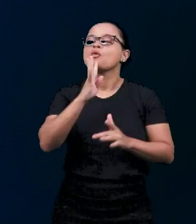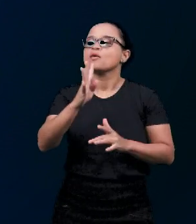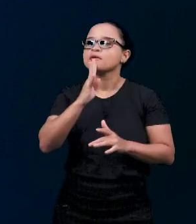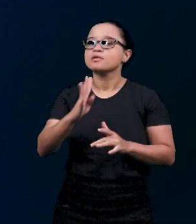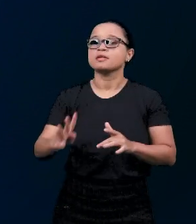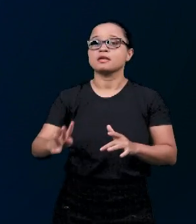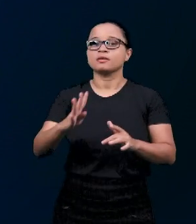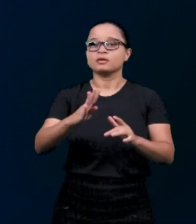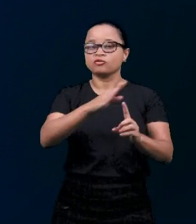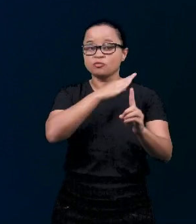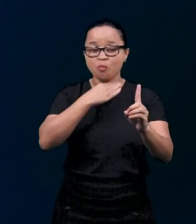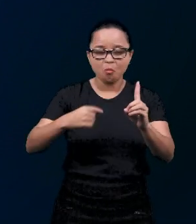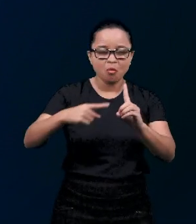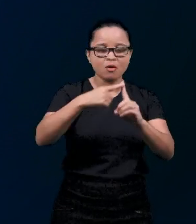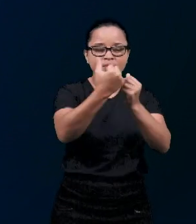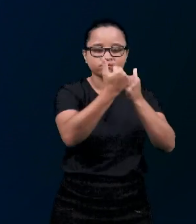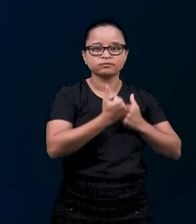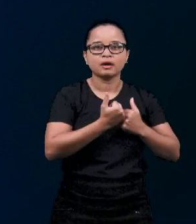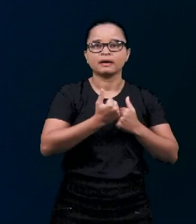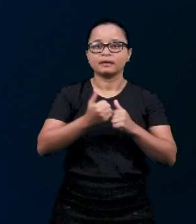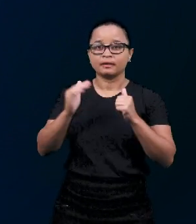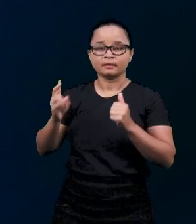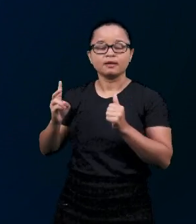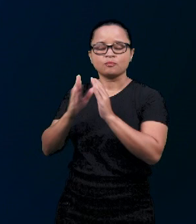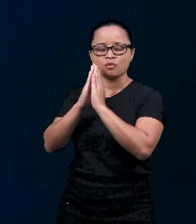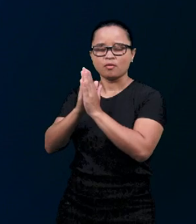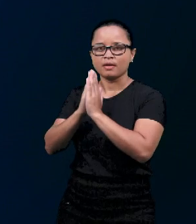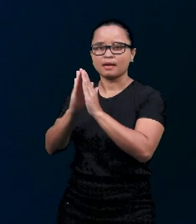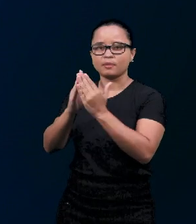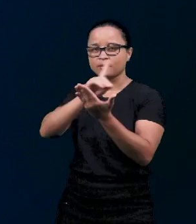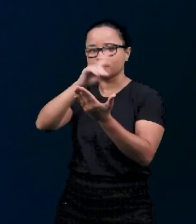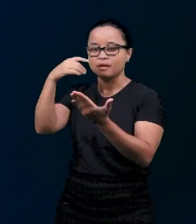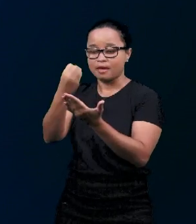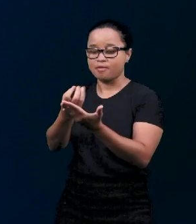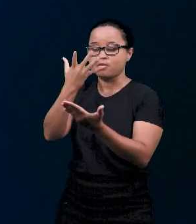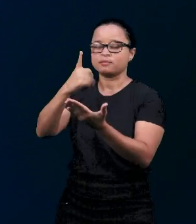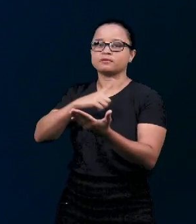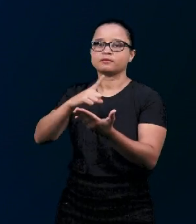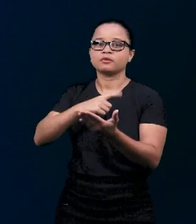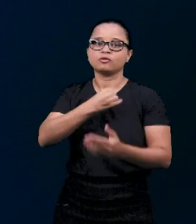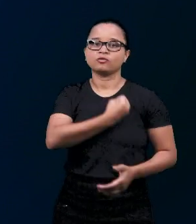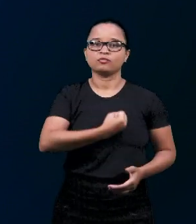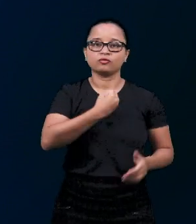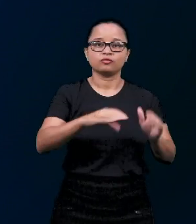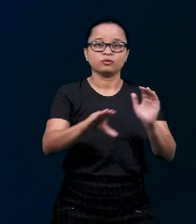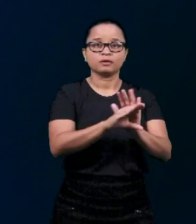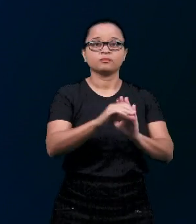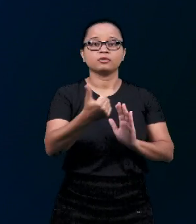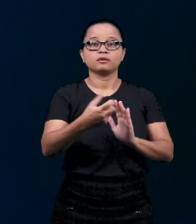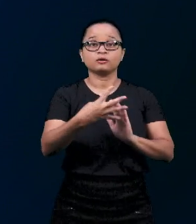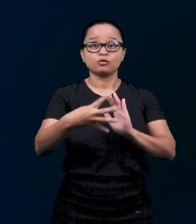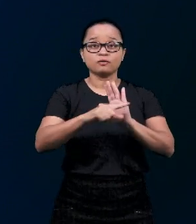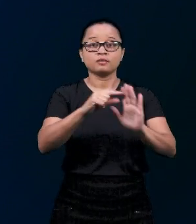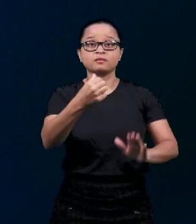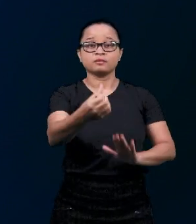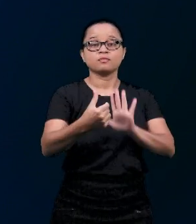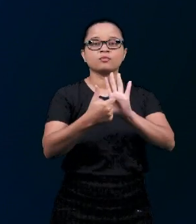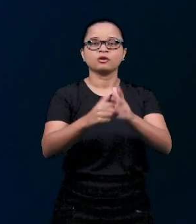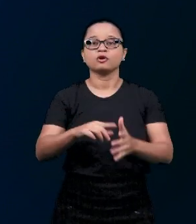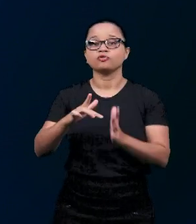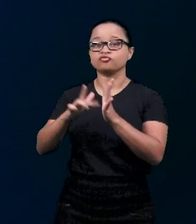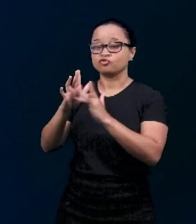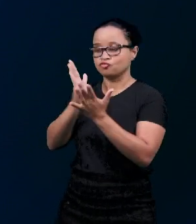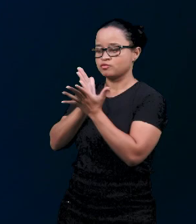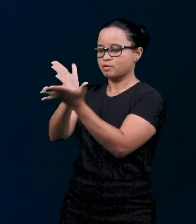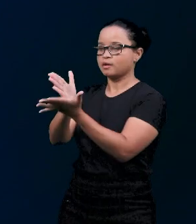pour nos vies avec la parole révélée. En Jean chapitre 2, dit Jésus est le chemin, la vérité et la vie. Très bien,